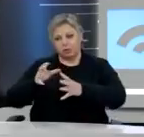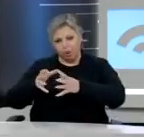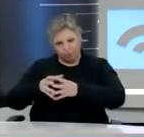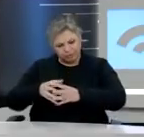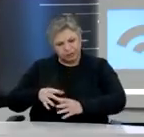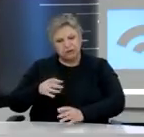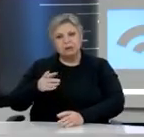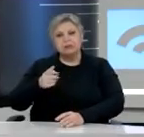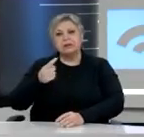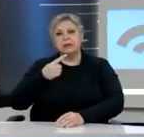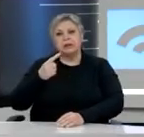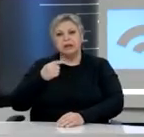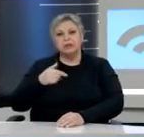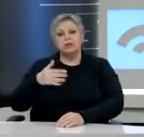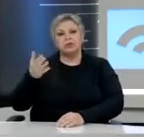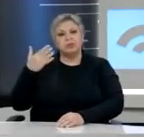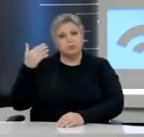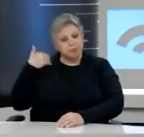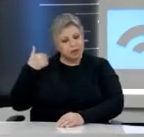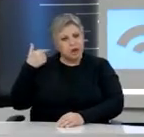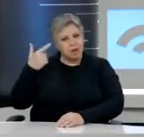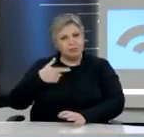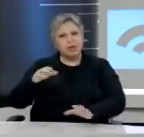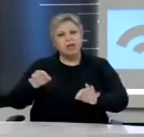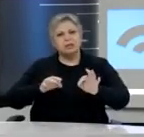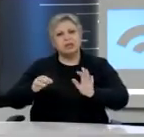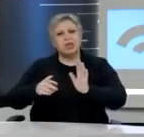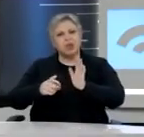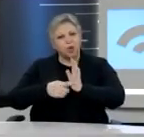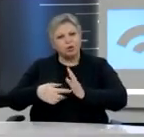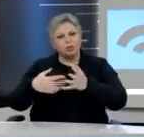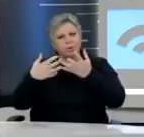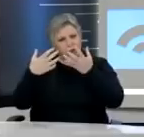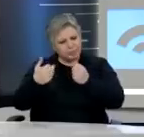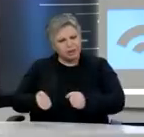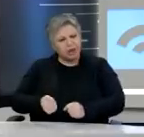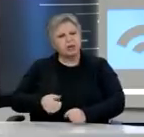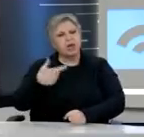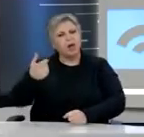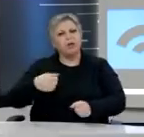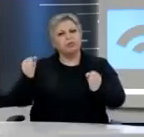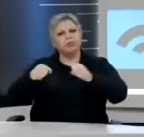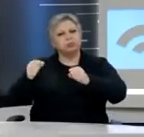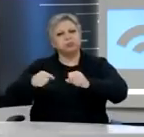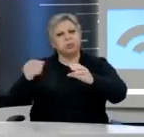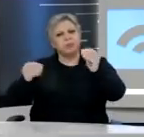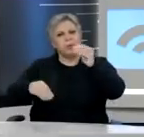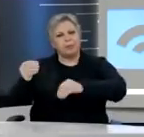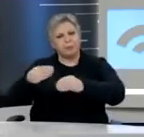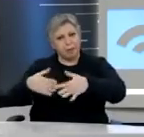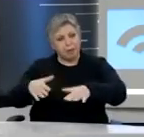τα οποία μαζί με εμάς ψηφίσανε μια σειρά από νομοσχέδια χωρίς την παρουσία του κ. Καμένου. Αυτή η κυβέρνηση